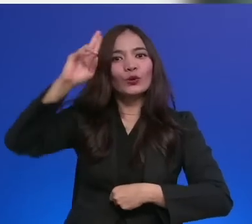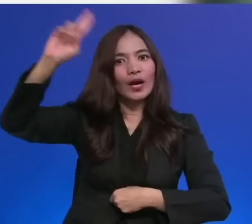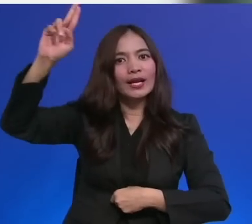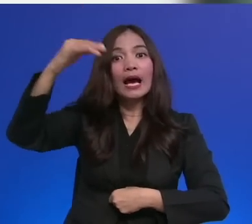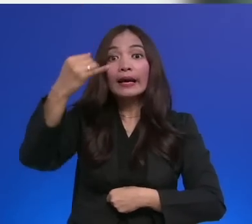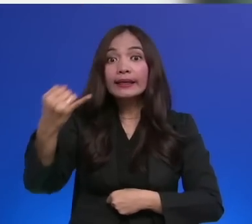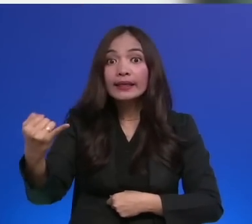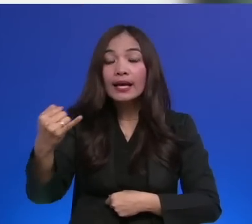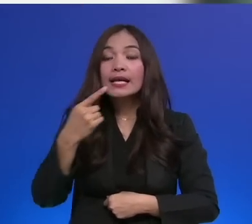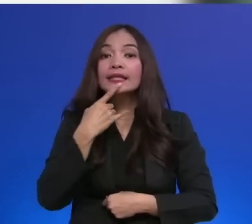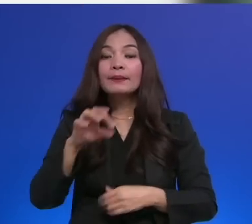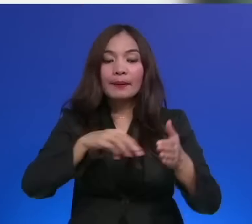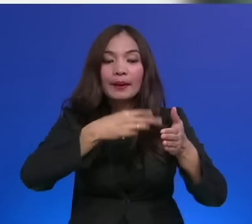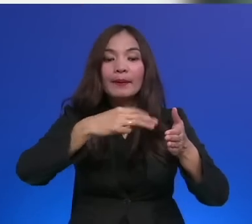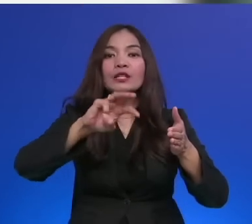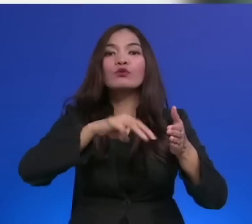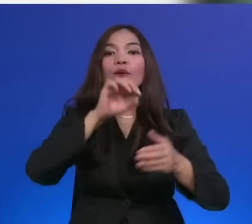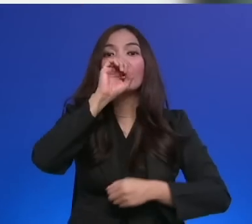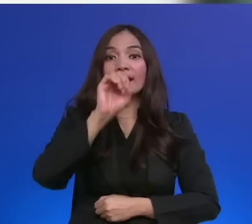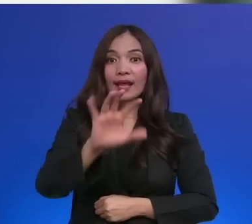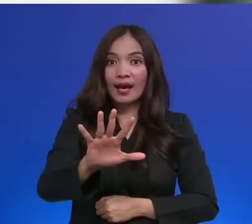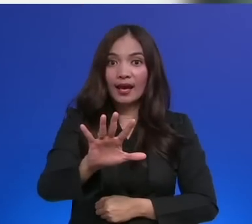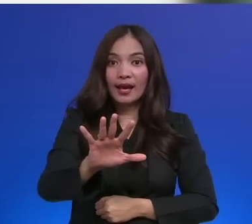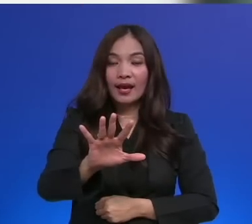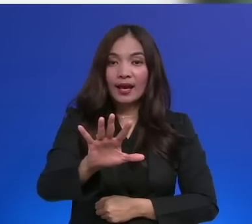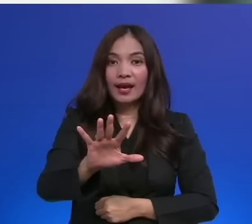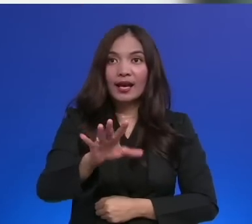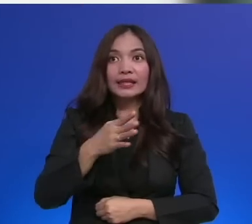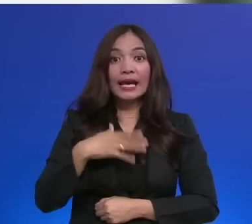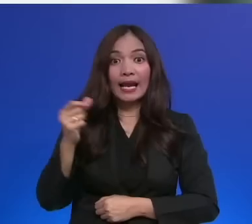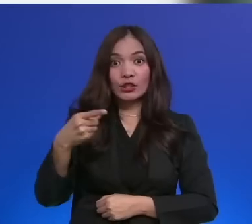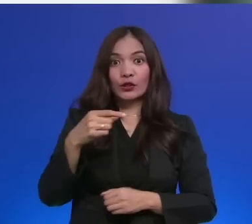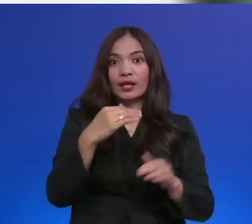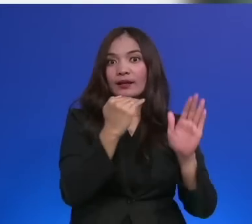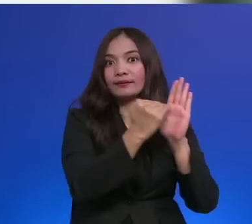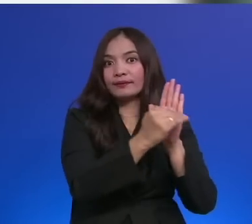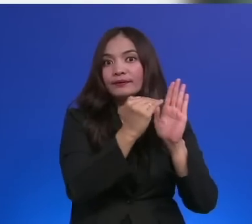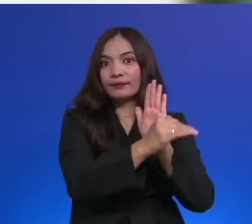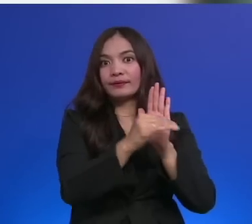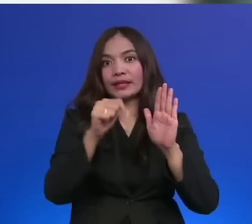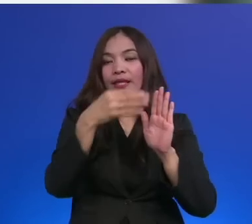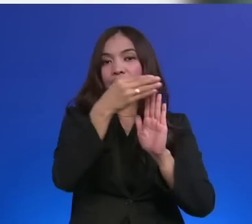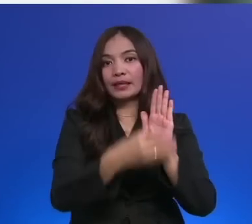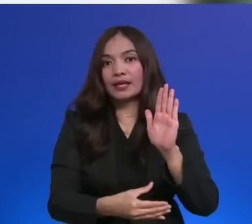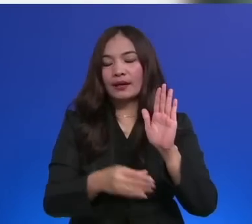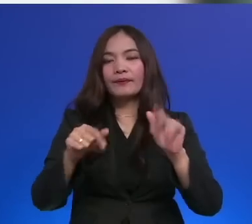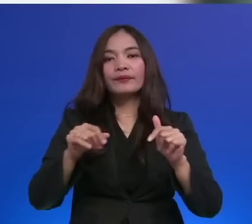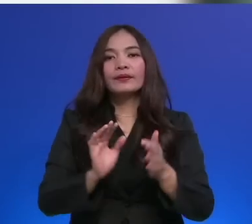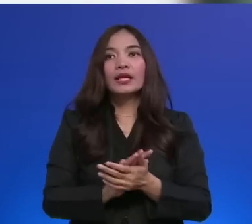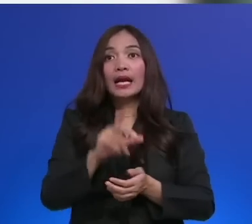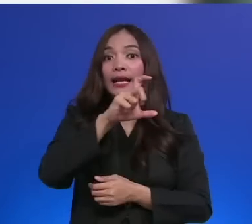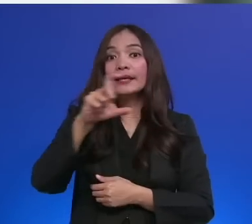seperti pemazmur berkata, ya, saya lanjutkan, ya, pembacaan tadi ya, dari